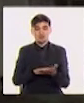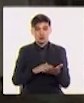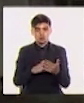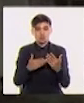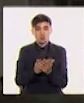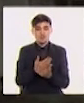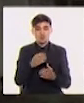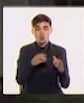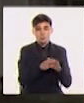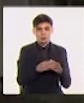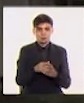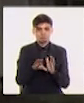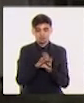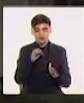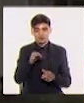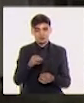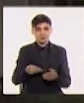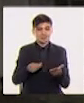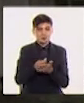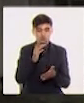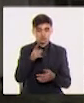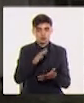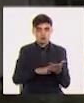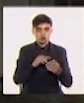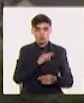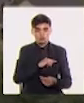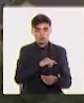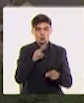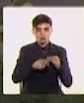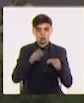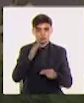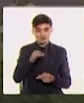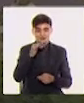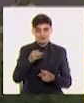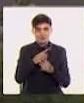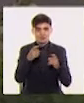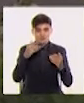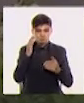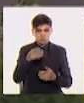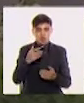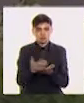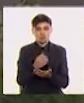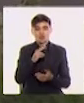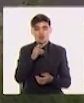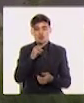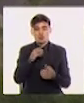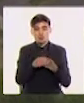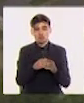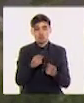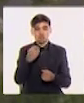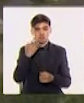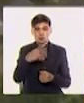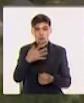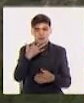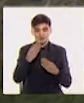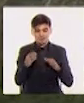Жаңадан бір мердігер компания болып, соған ақшаны төлетіп, сол жұмысты бітіреміз. Байқау жарияланып, жеңімпаз компания анықталғанша 45 күн уақыт